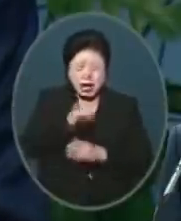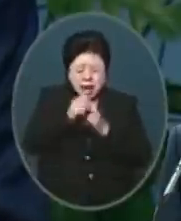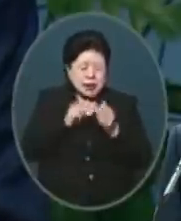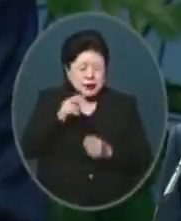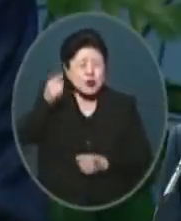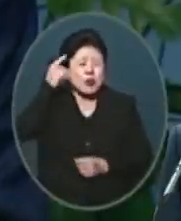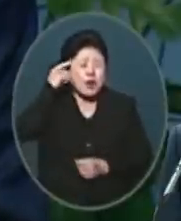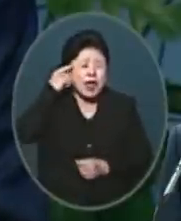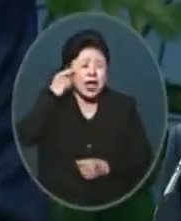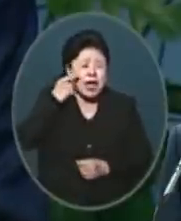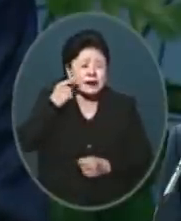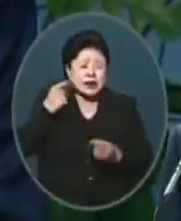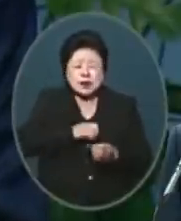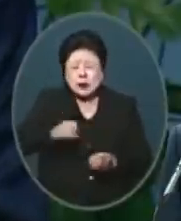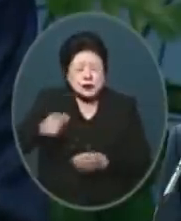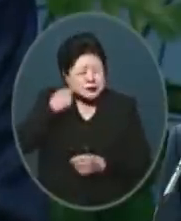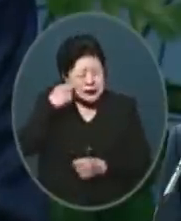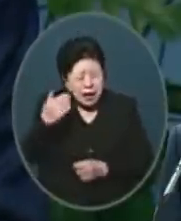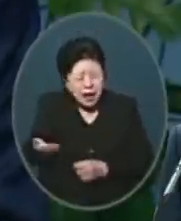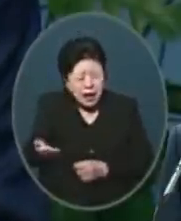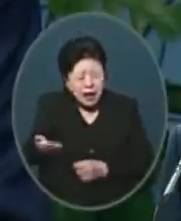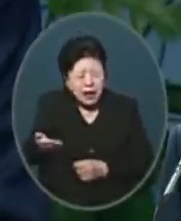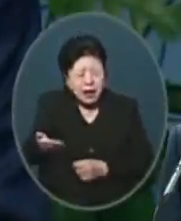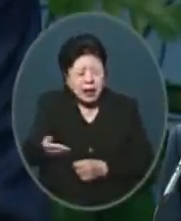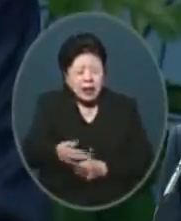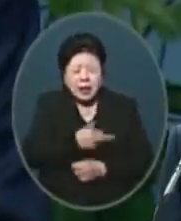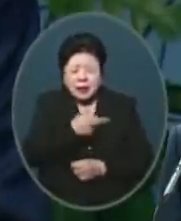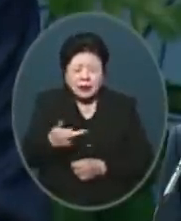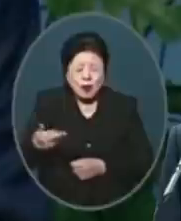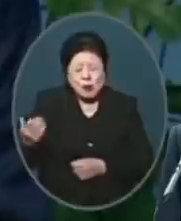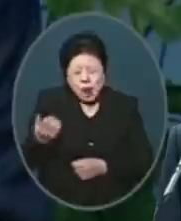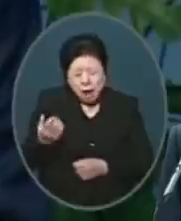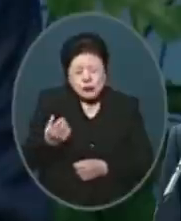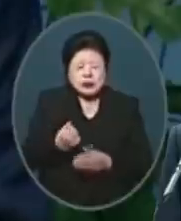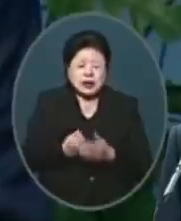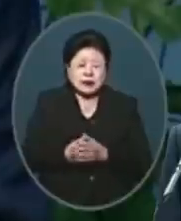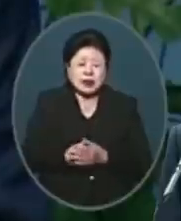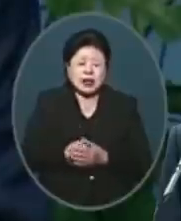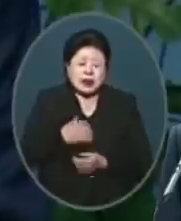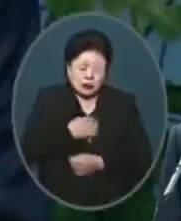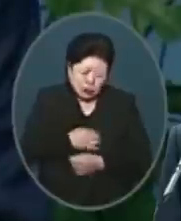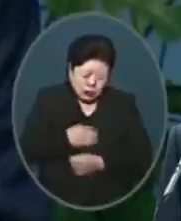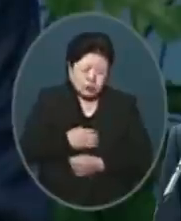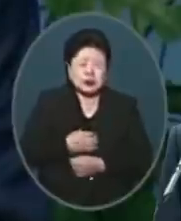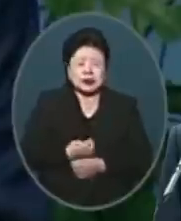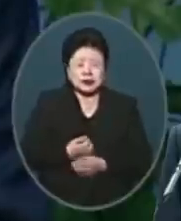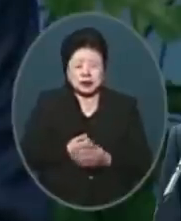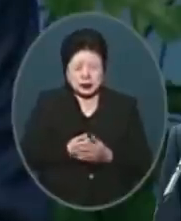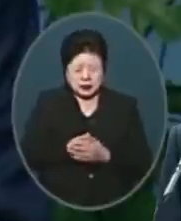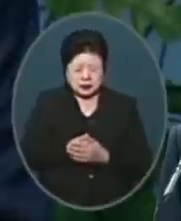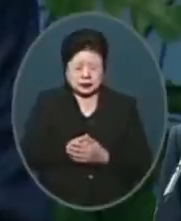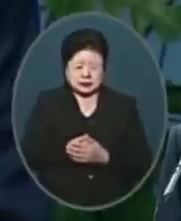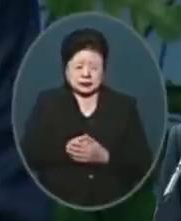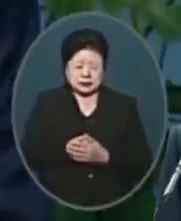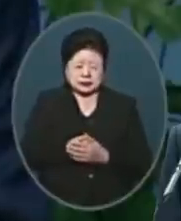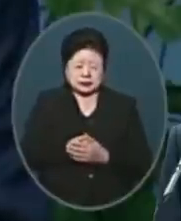하나님이 어찌하여 나를 버리시나이까, 너무 아프니까, 너무 괴로우니까